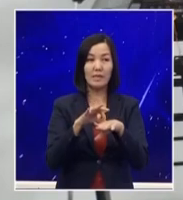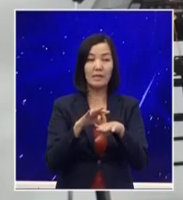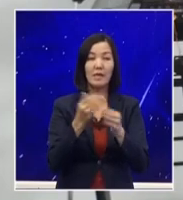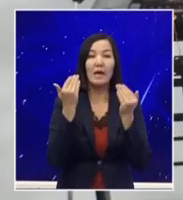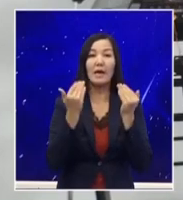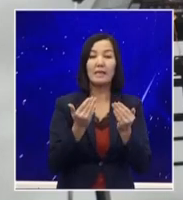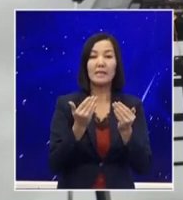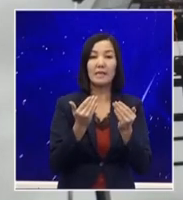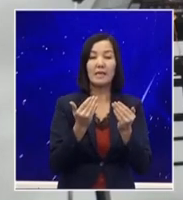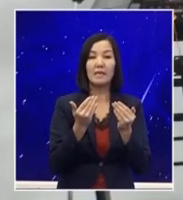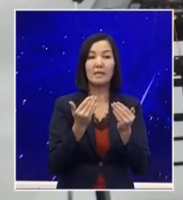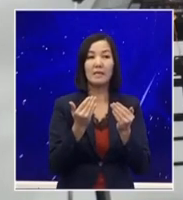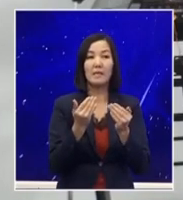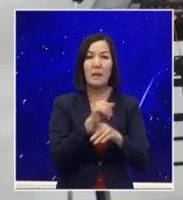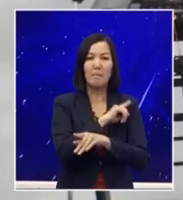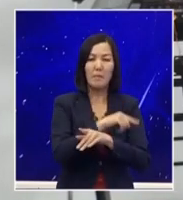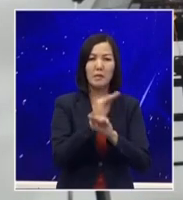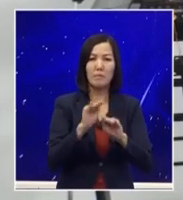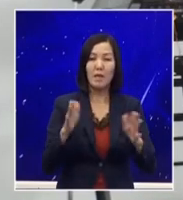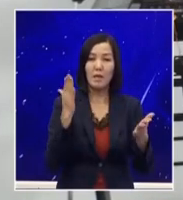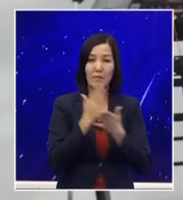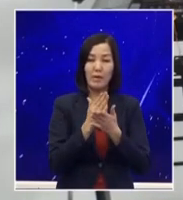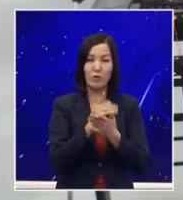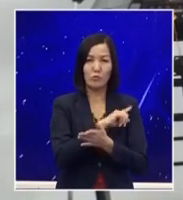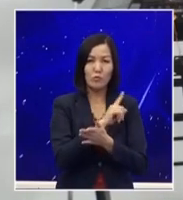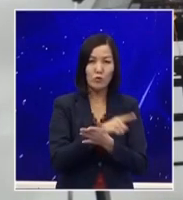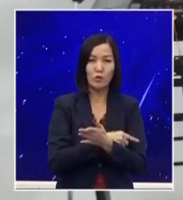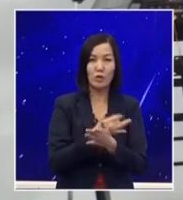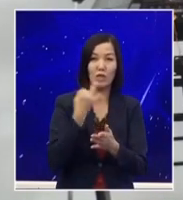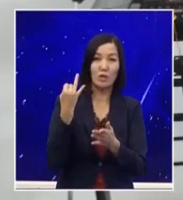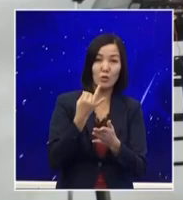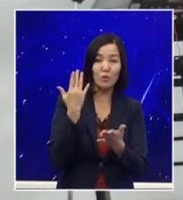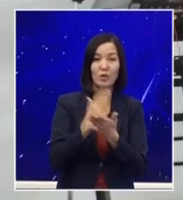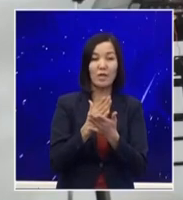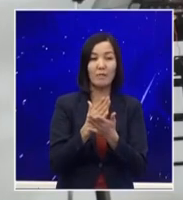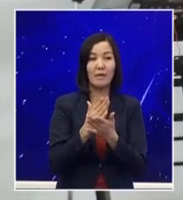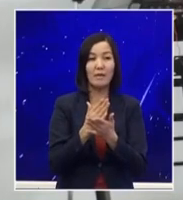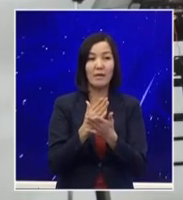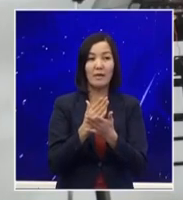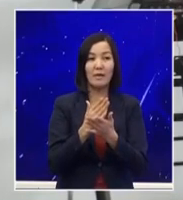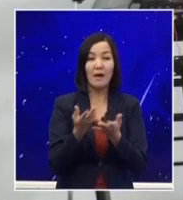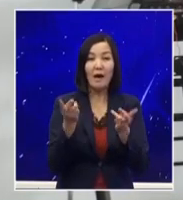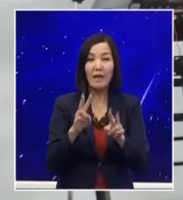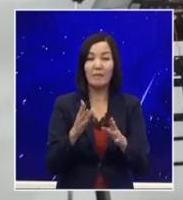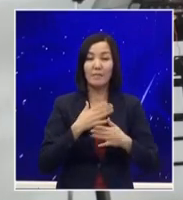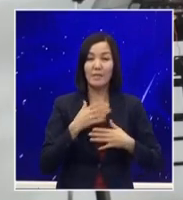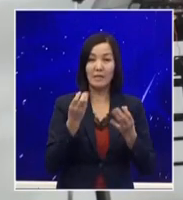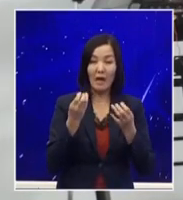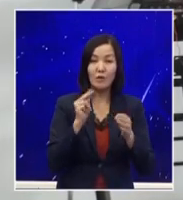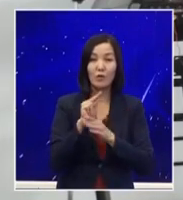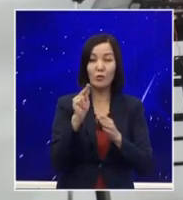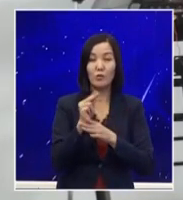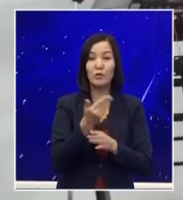қазір ішінде қандай мықты-мықты балалар шығып жатыр жаңа. Қызығушылық танып жатыр. Ағай бізге қалып, бізді тағы үйретіңіз деп